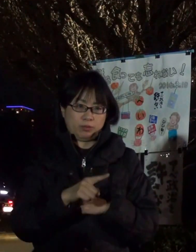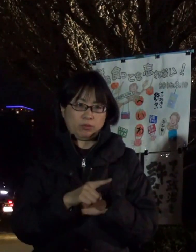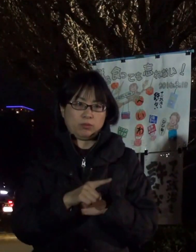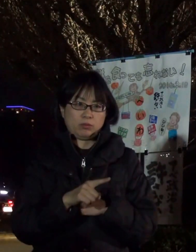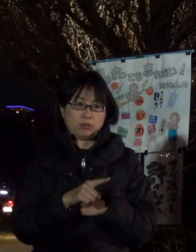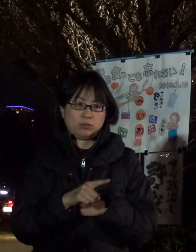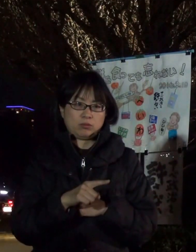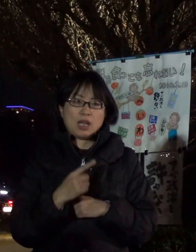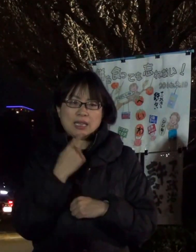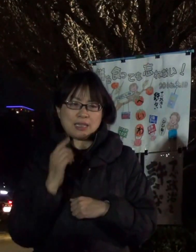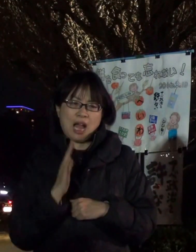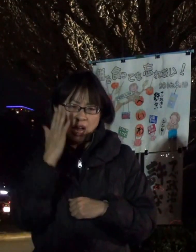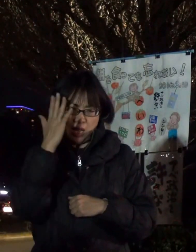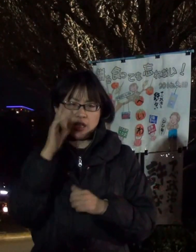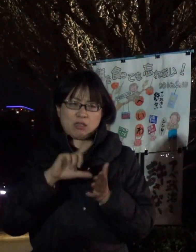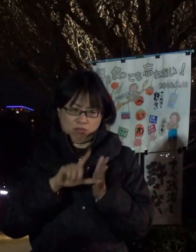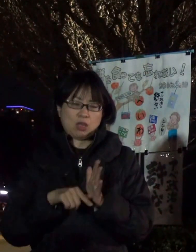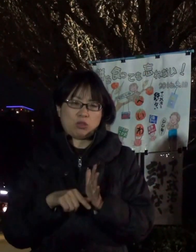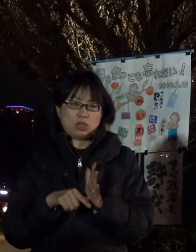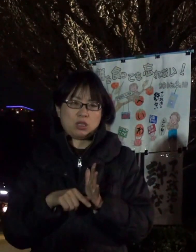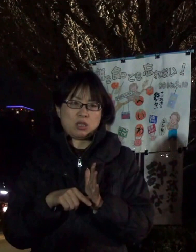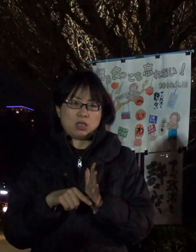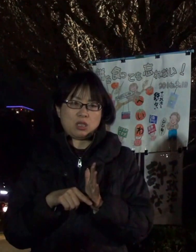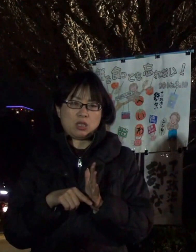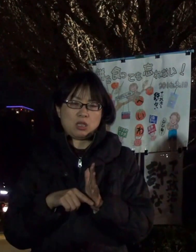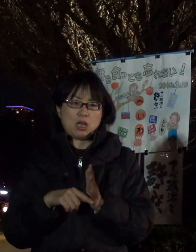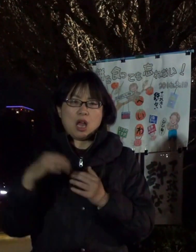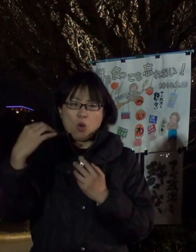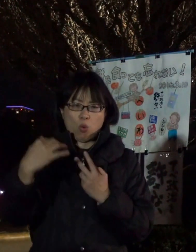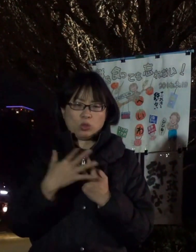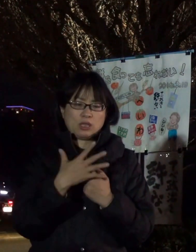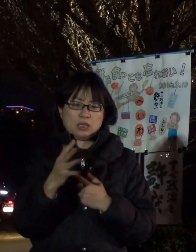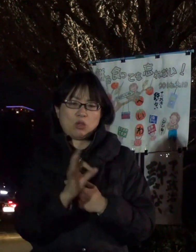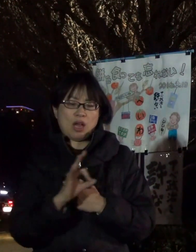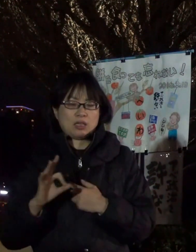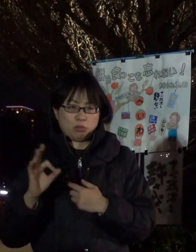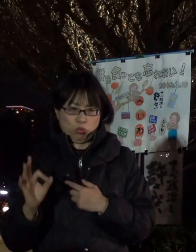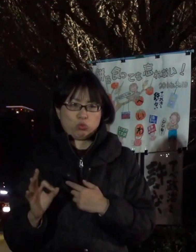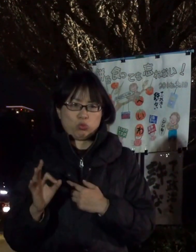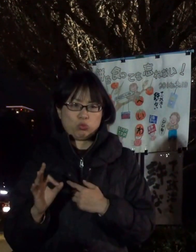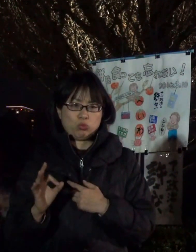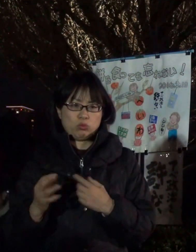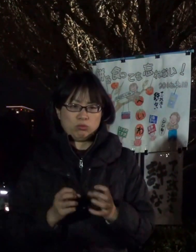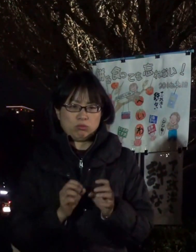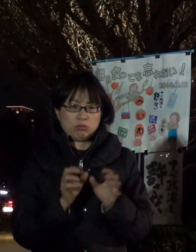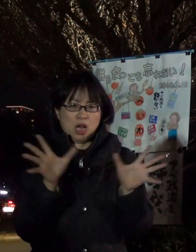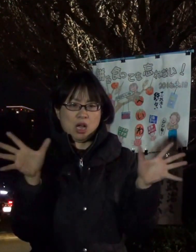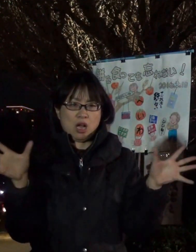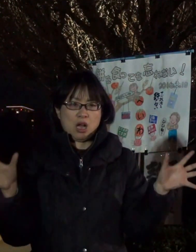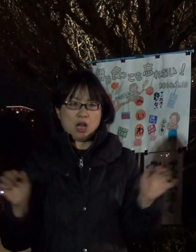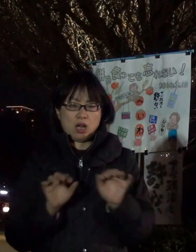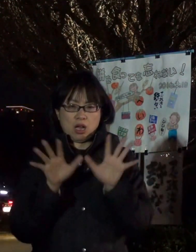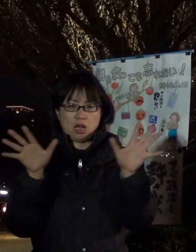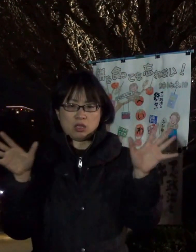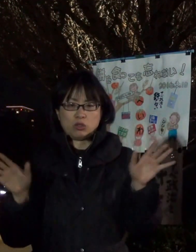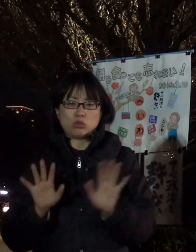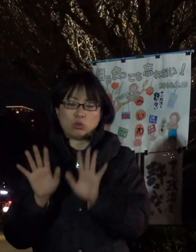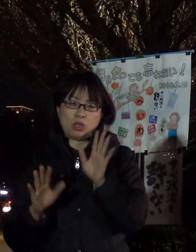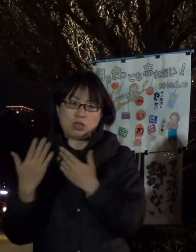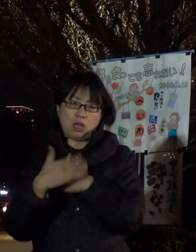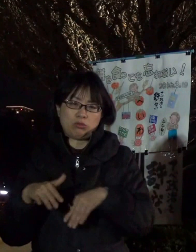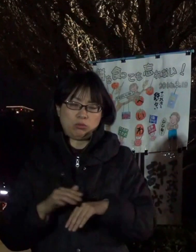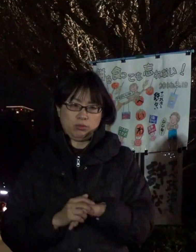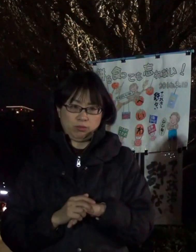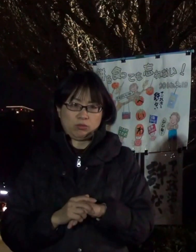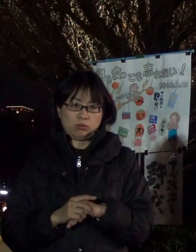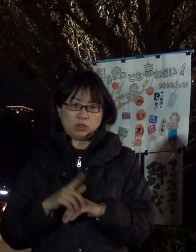災でもなれば放射性廃棄物がフィルターを通すことなく大気中にばらまかれます。そ